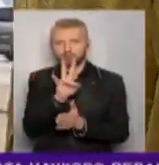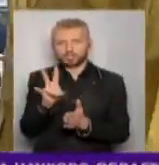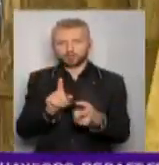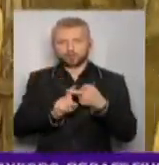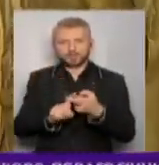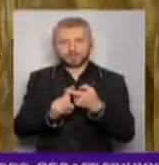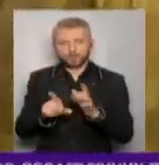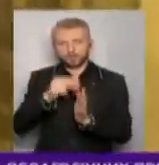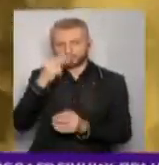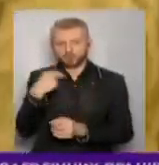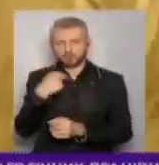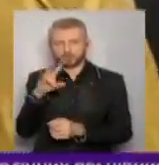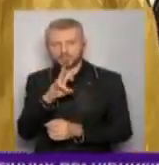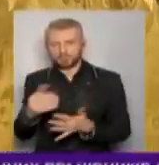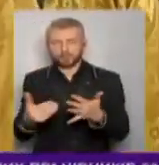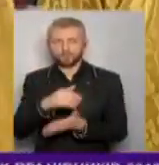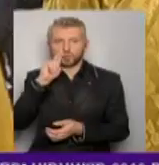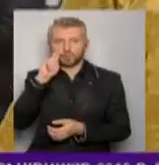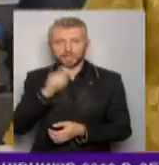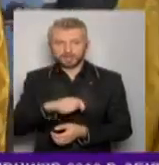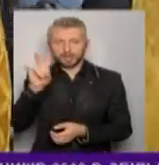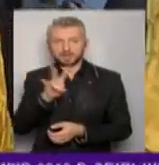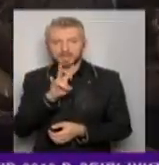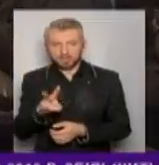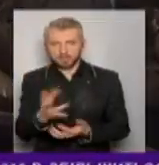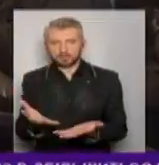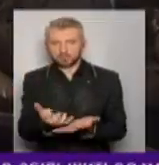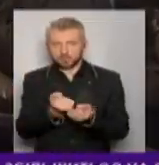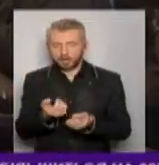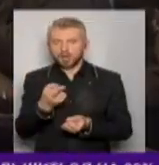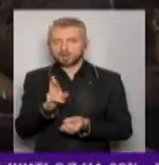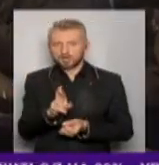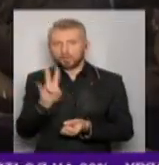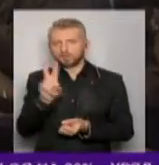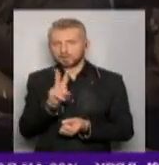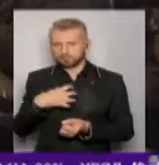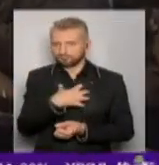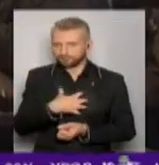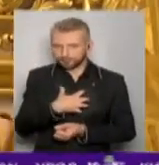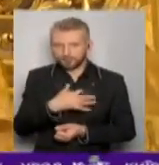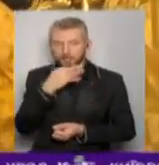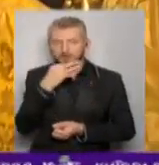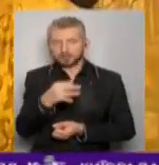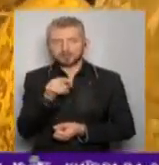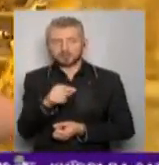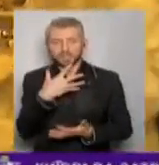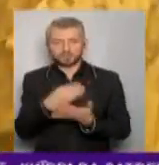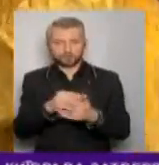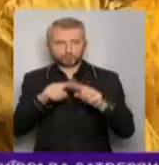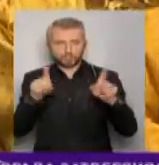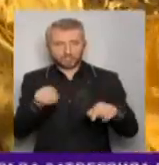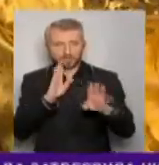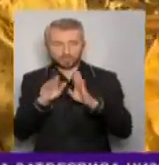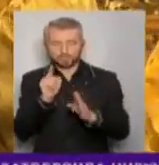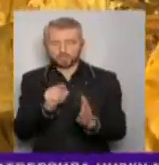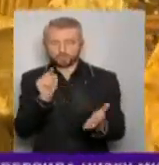із православними церквами, нова українська церква набуває для Ватикану суб'єктності, зазначив владика на своїй сторінці у Фейсбуці. Він